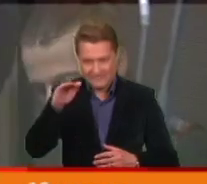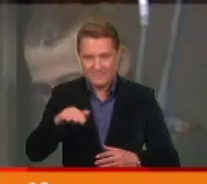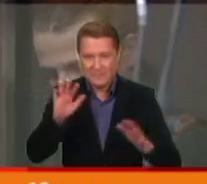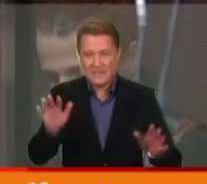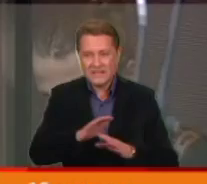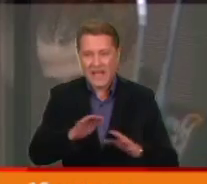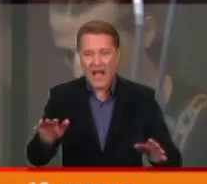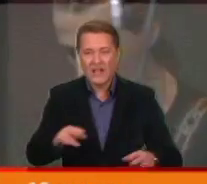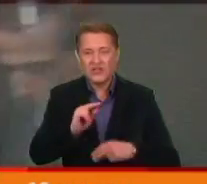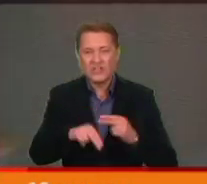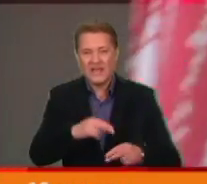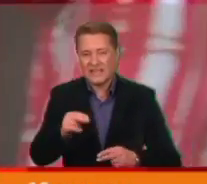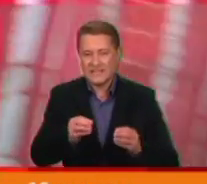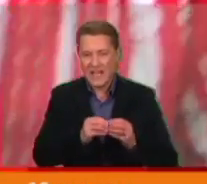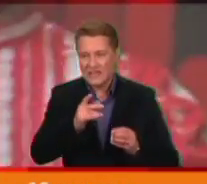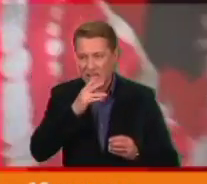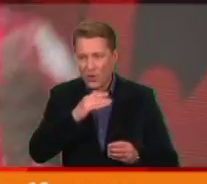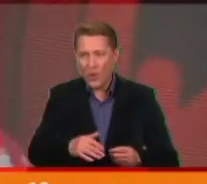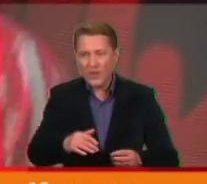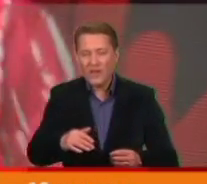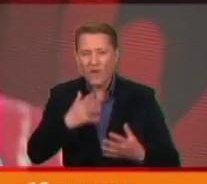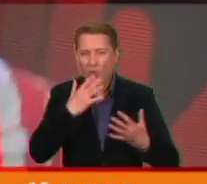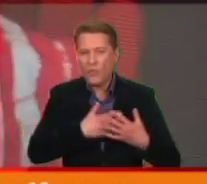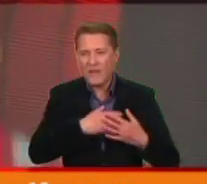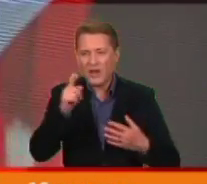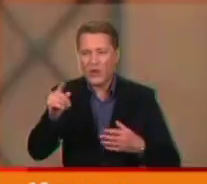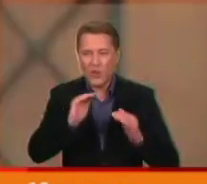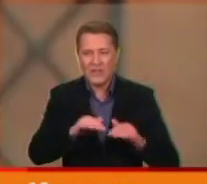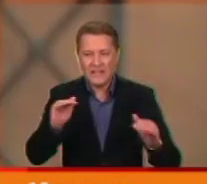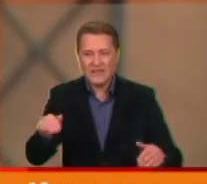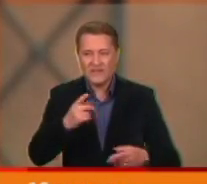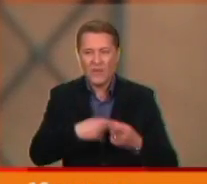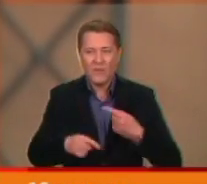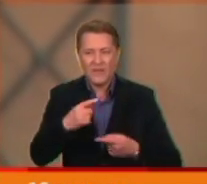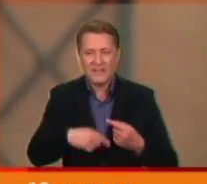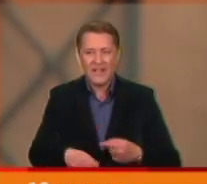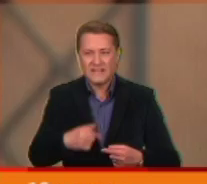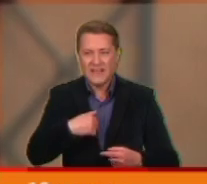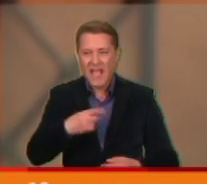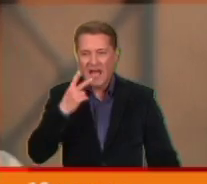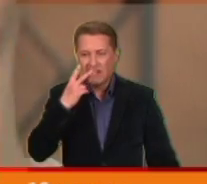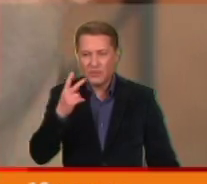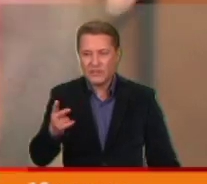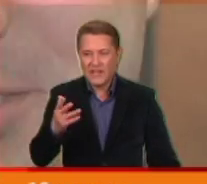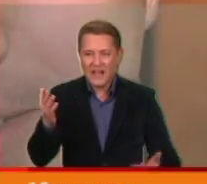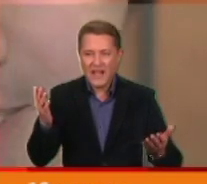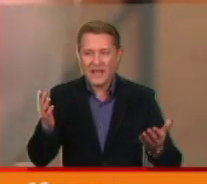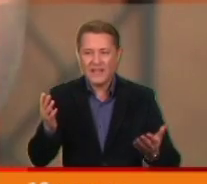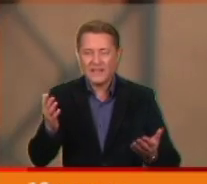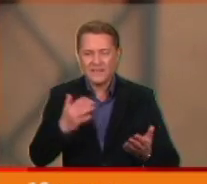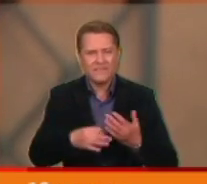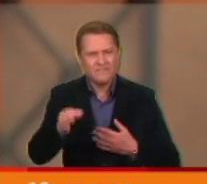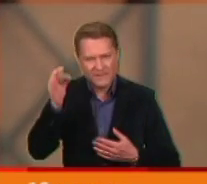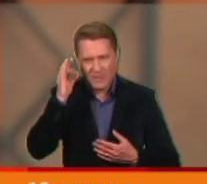через 10 років перерви кумири його дитинства повертаються. Я сижу, спостерігаю якісь камбеки з території,